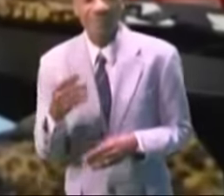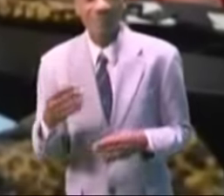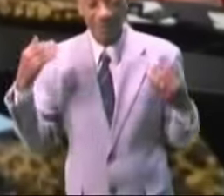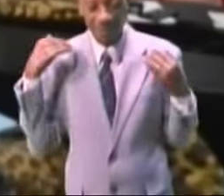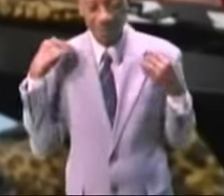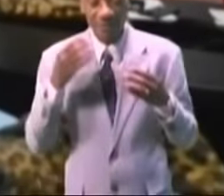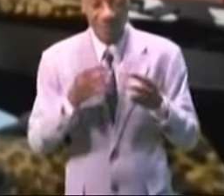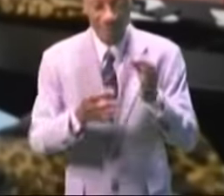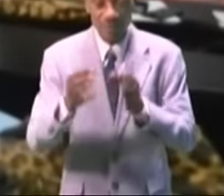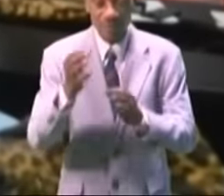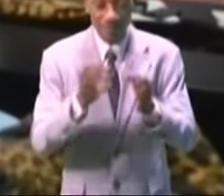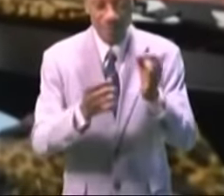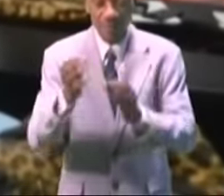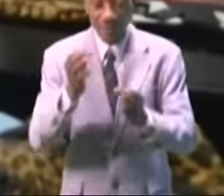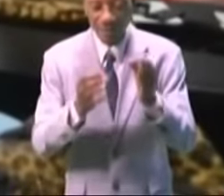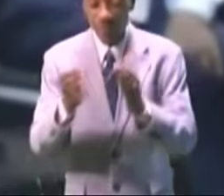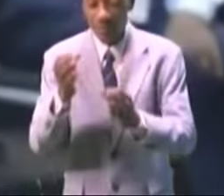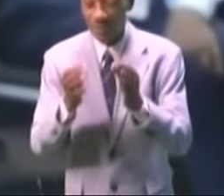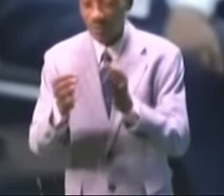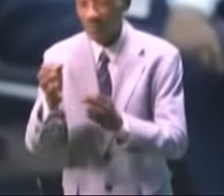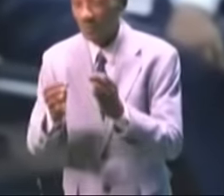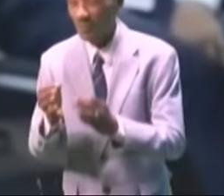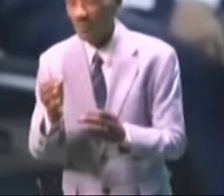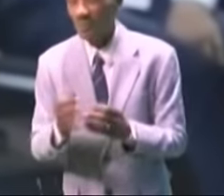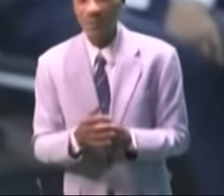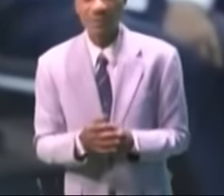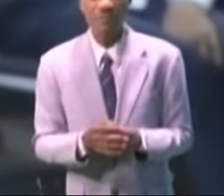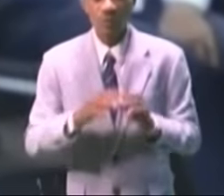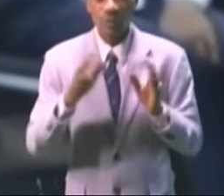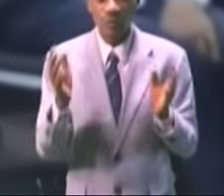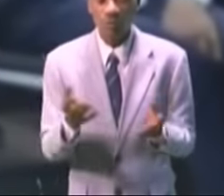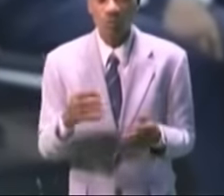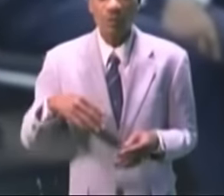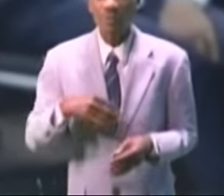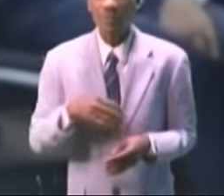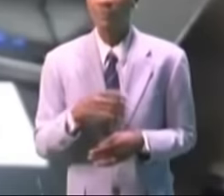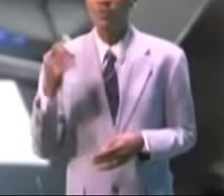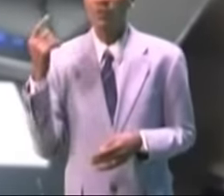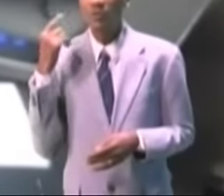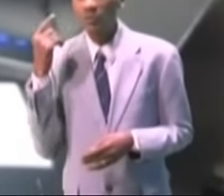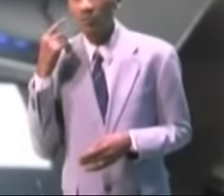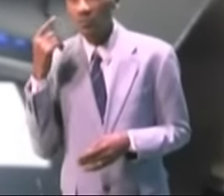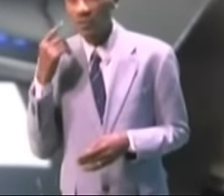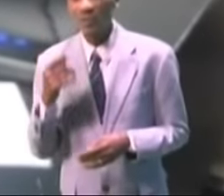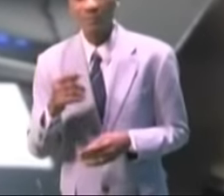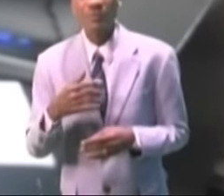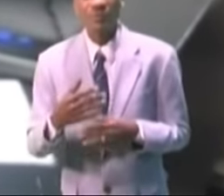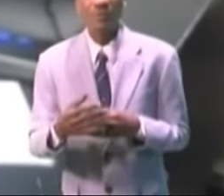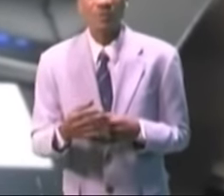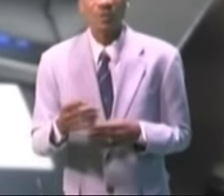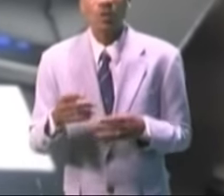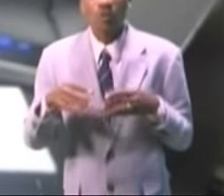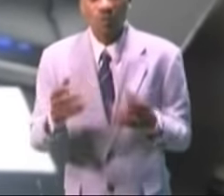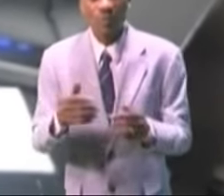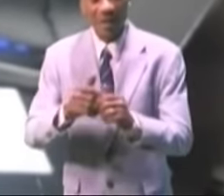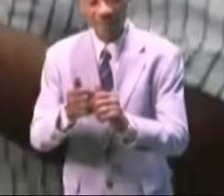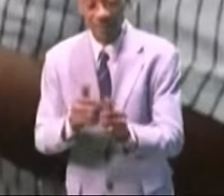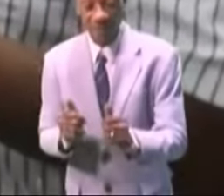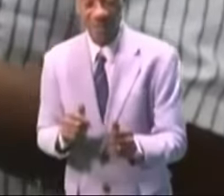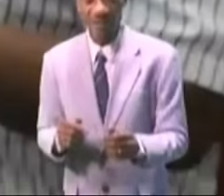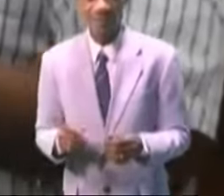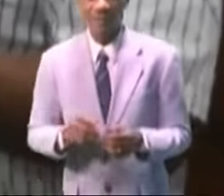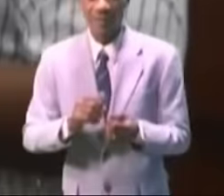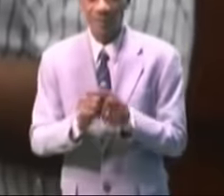plan, ce sont les professionnels des médias intéressés, spécialement les femmes, qui ont été sensibilisés afin d'agir